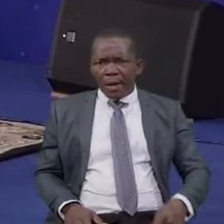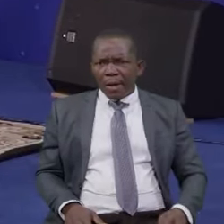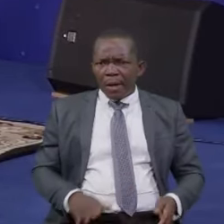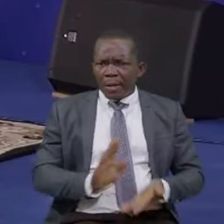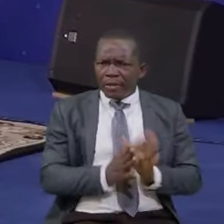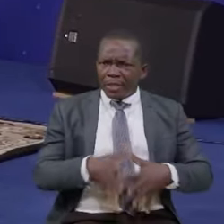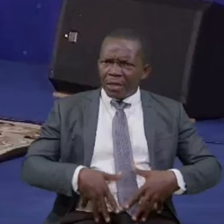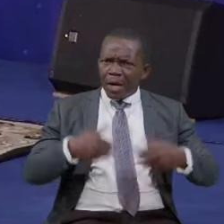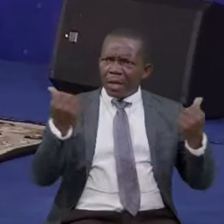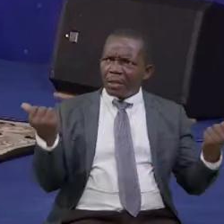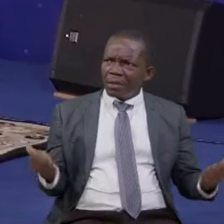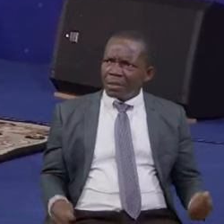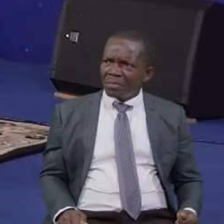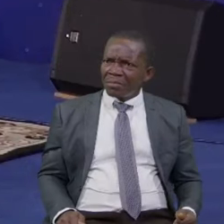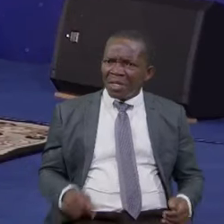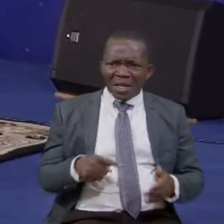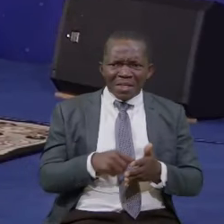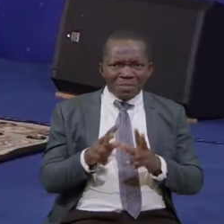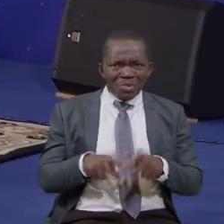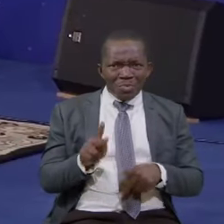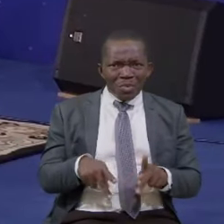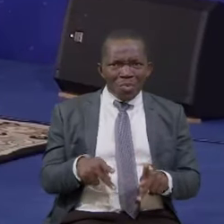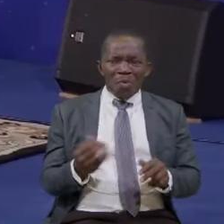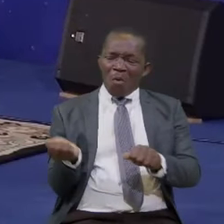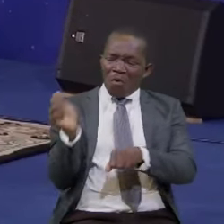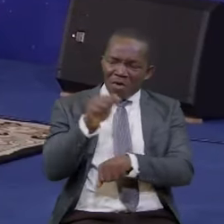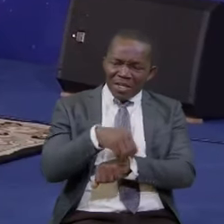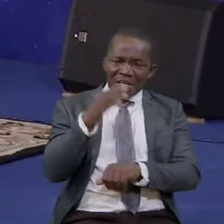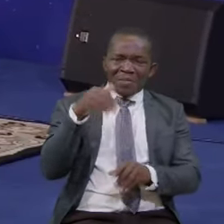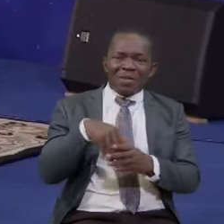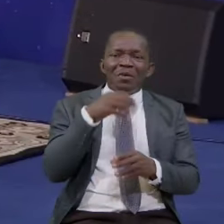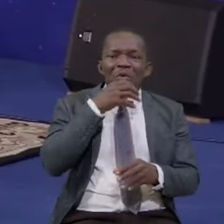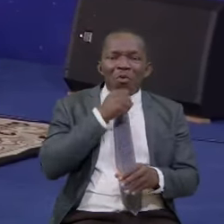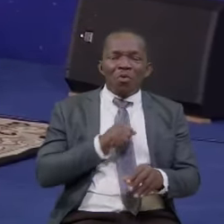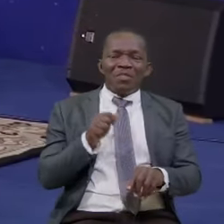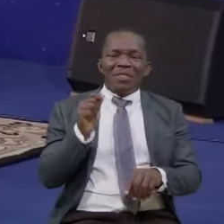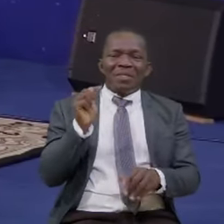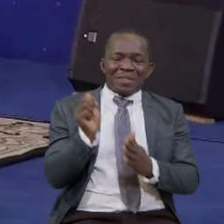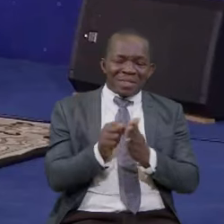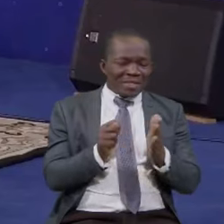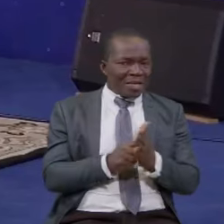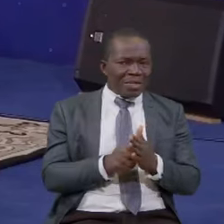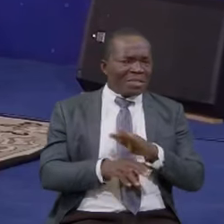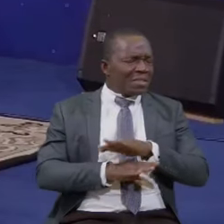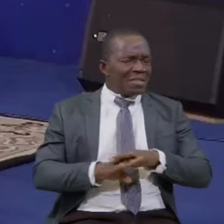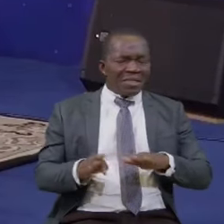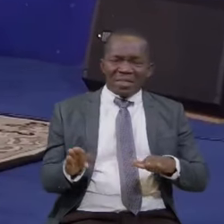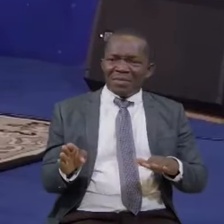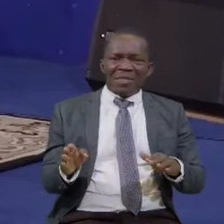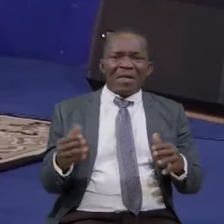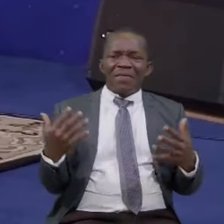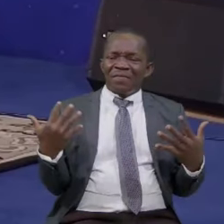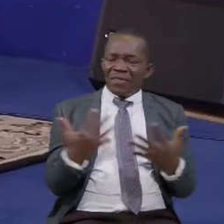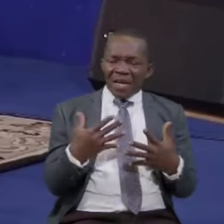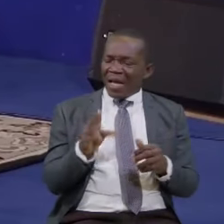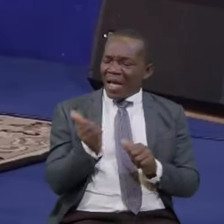qui ont vaincu dans l'Ancien Testament il ne craignaent pas la colère de qui que ce soit les bruits de qui que ce soit